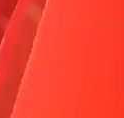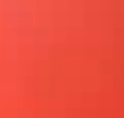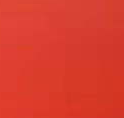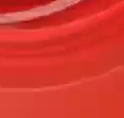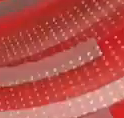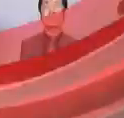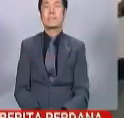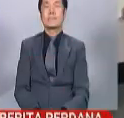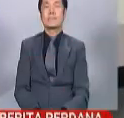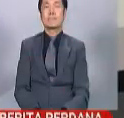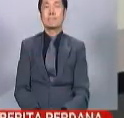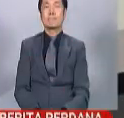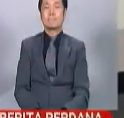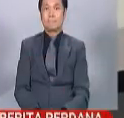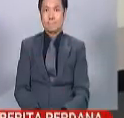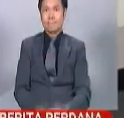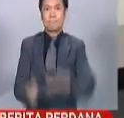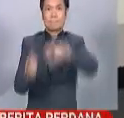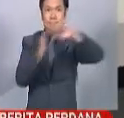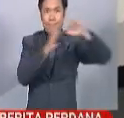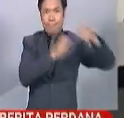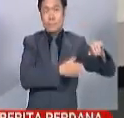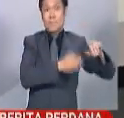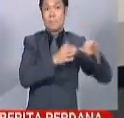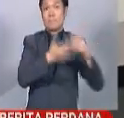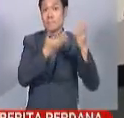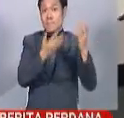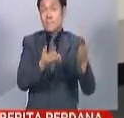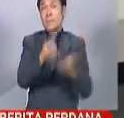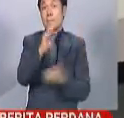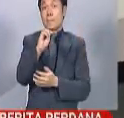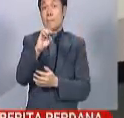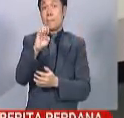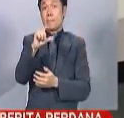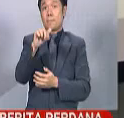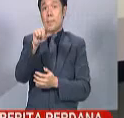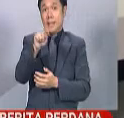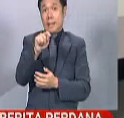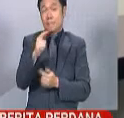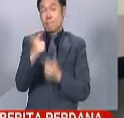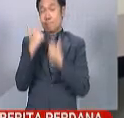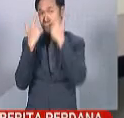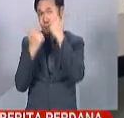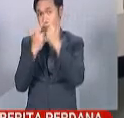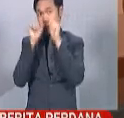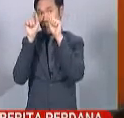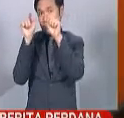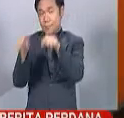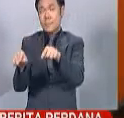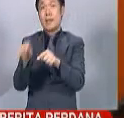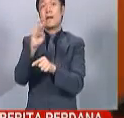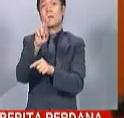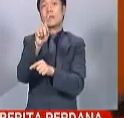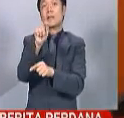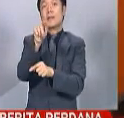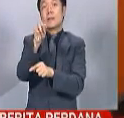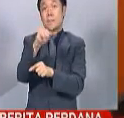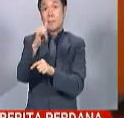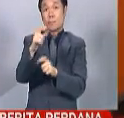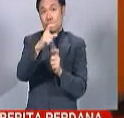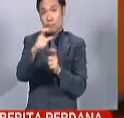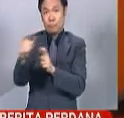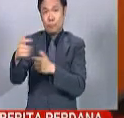Hai sering dalam perkembangan sama Datul Sering enggak turut melakukan kunjungan ke angkasa Puri dan mengedarkan Ki